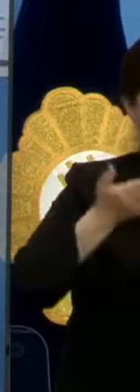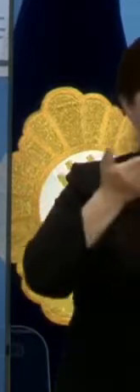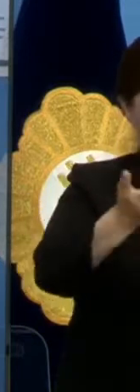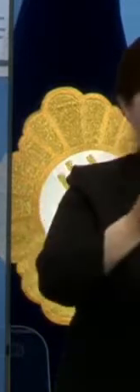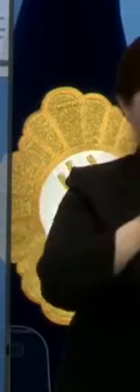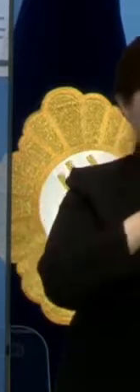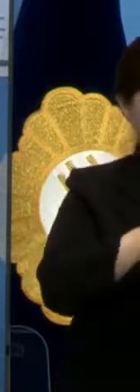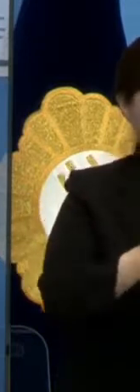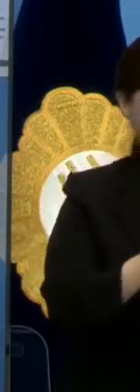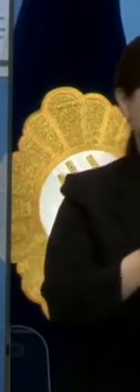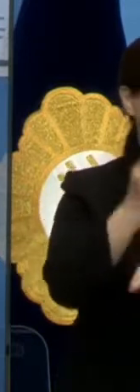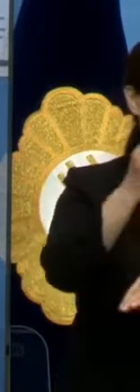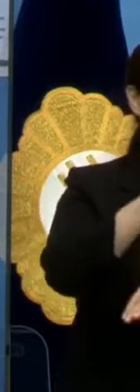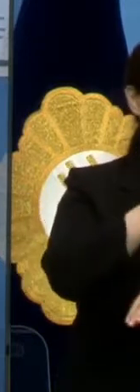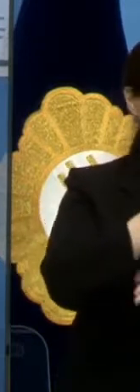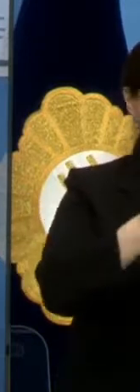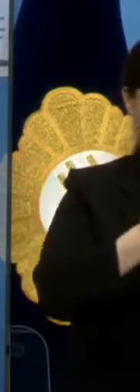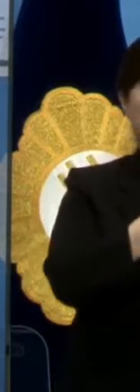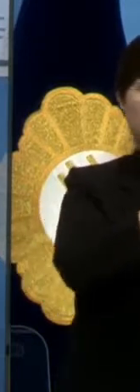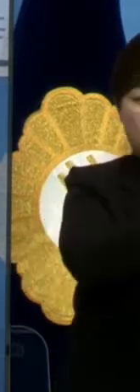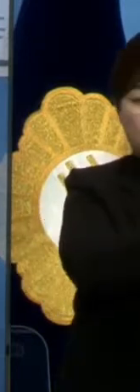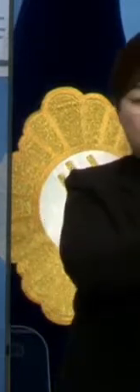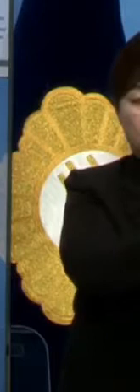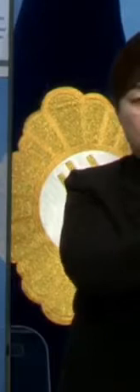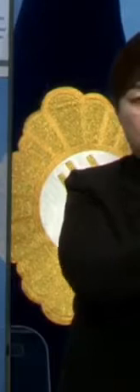과잉입법이라는 의견을 국회에 제출했다고 합니다.